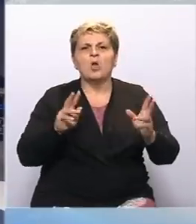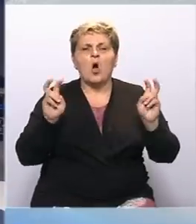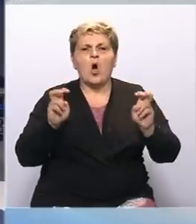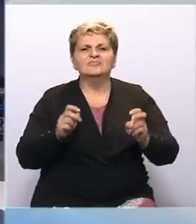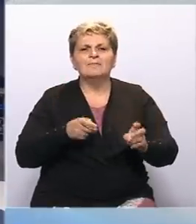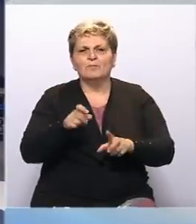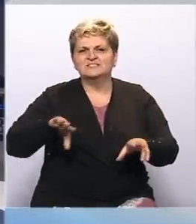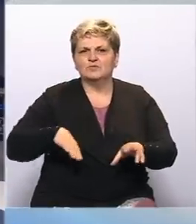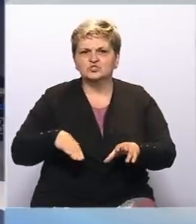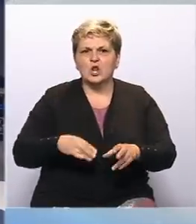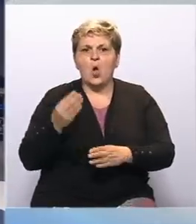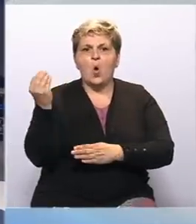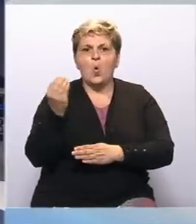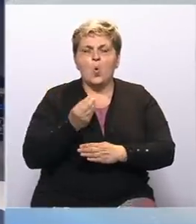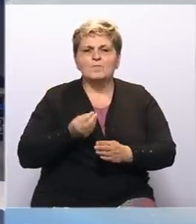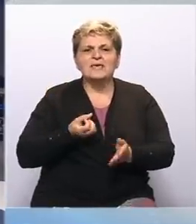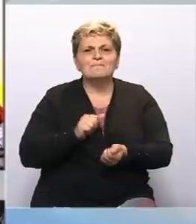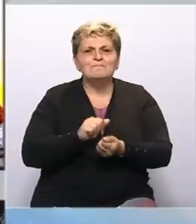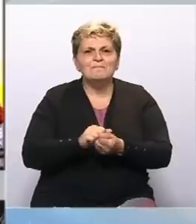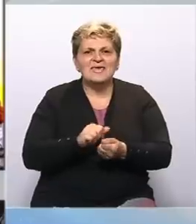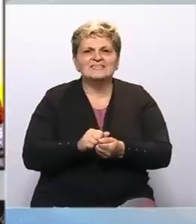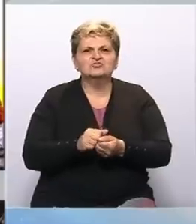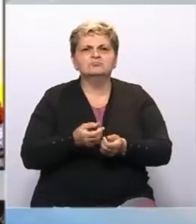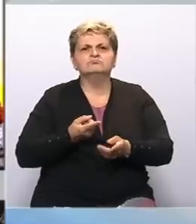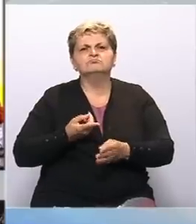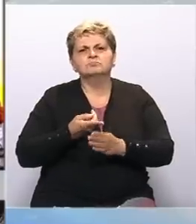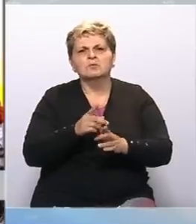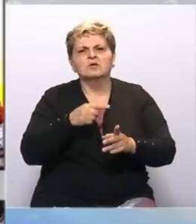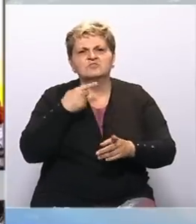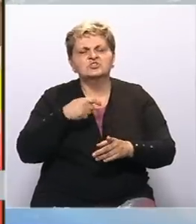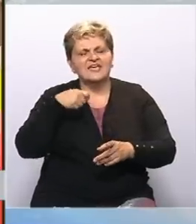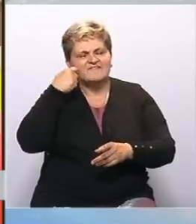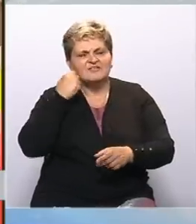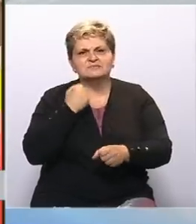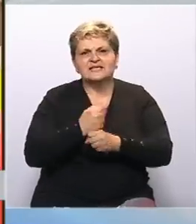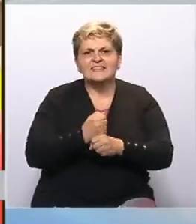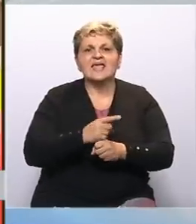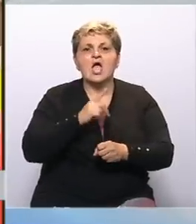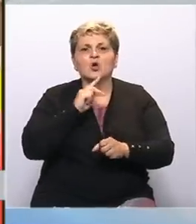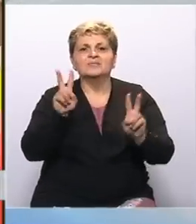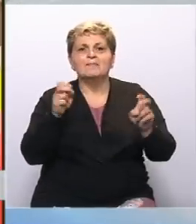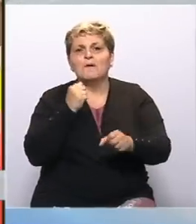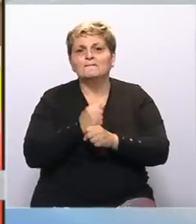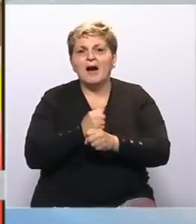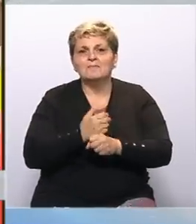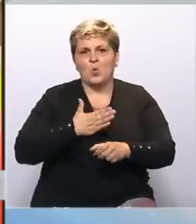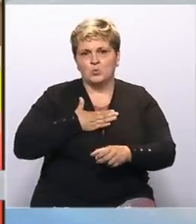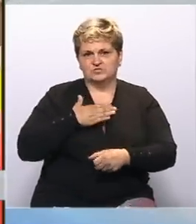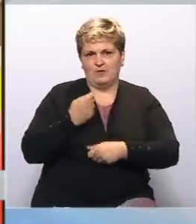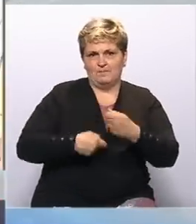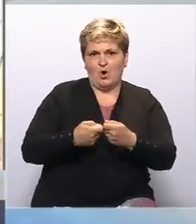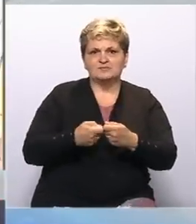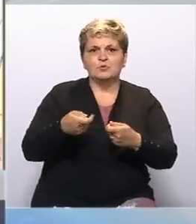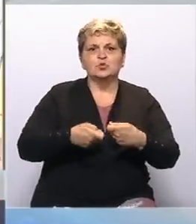O umjetničkim i medijskim reprezentacijama nasilja nad ženama govorili su filmski stvaraoci koji su se tom temom bavili u vlastitom radu i